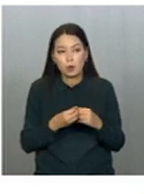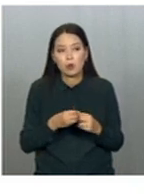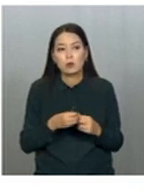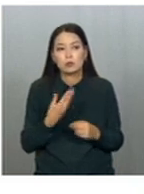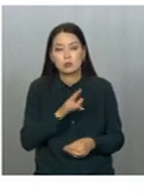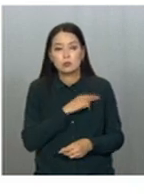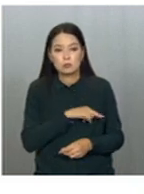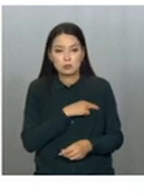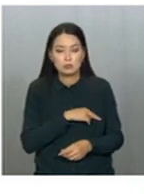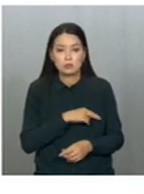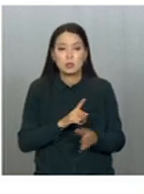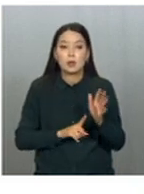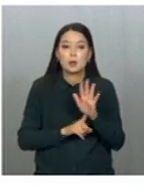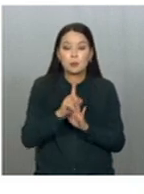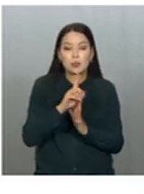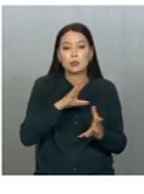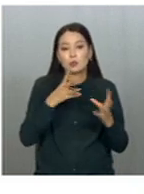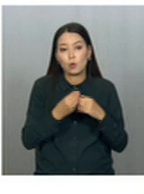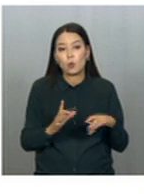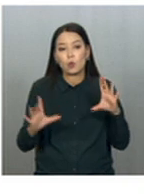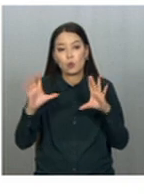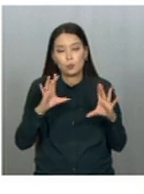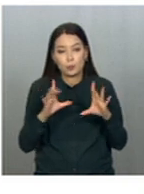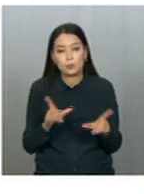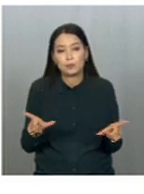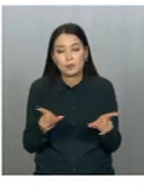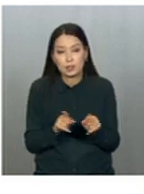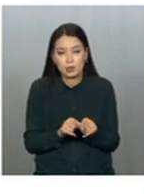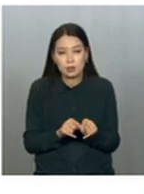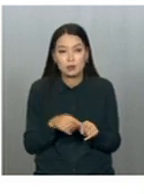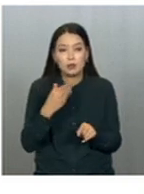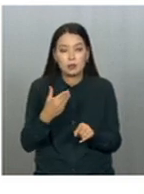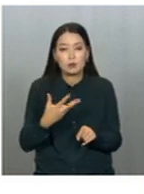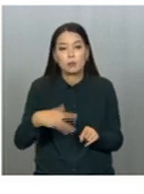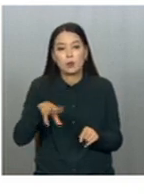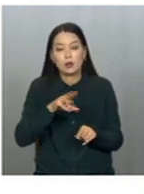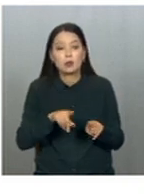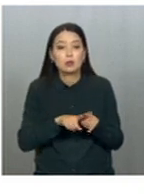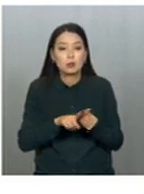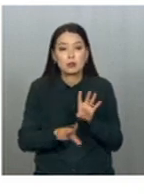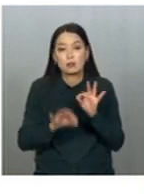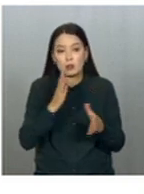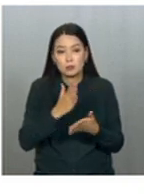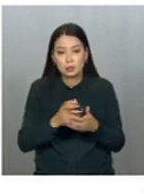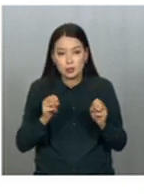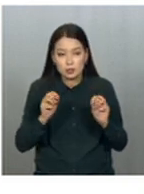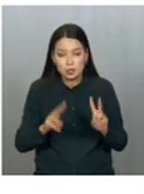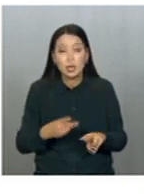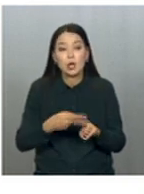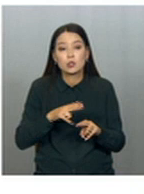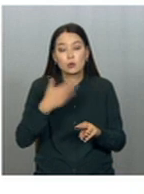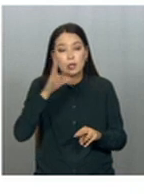сызылып, бастапқы еңістік дөңгелегімен қиылысқан тұстарында градустармен таңбаланған. Осы сандардың